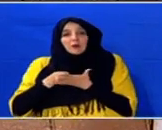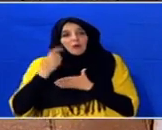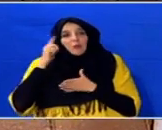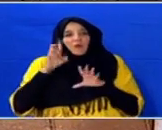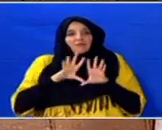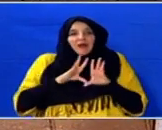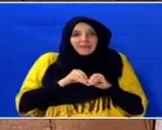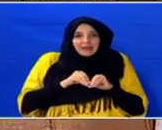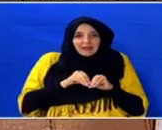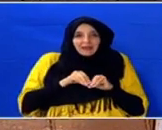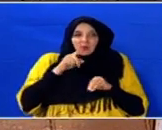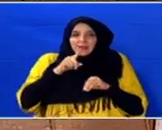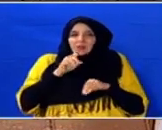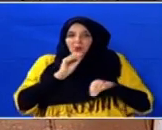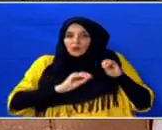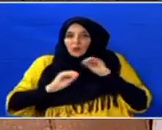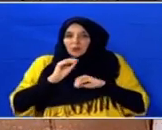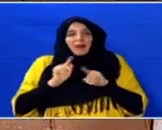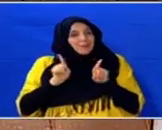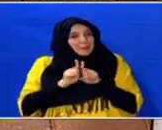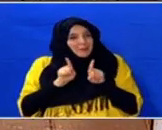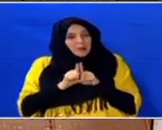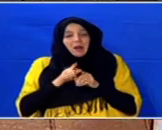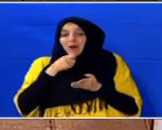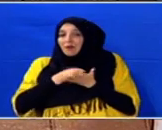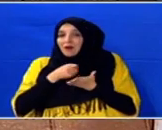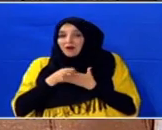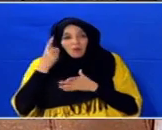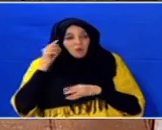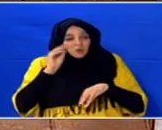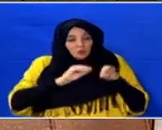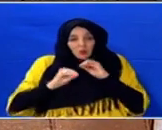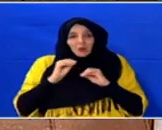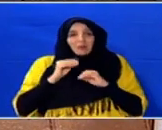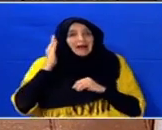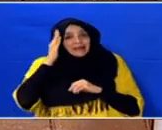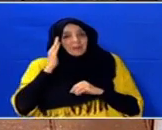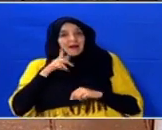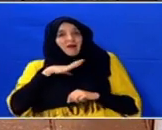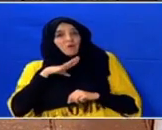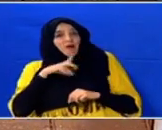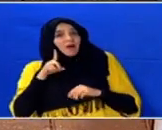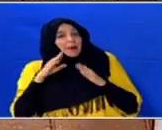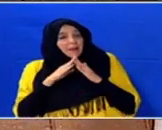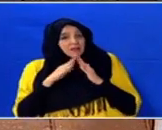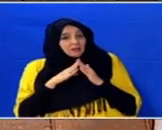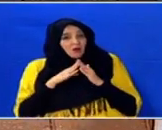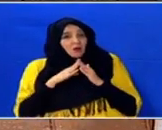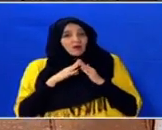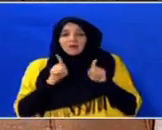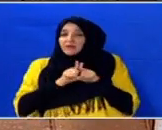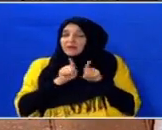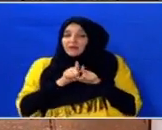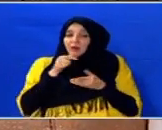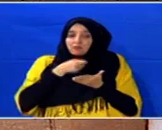الذين هم تحت كفالته، ينفق على أهله وعلى فروعه وعلى أصوله،